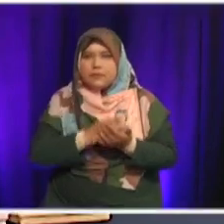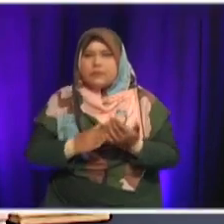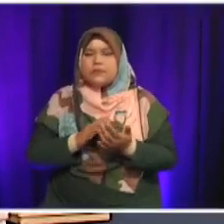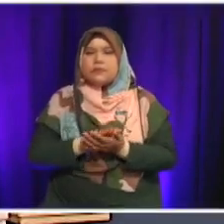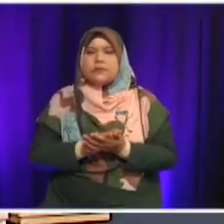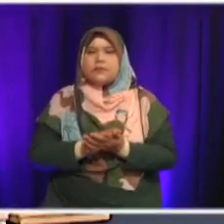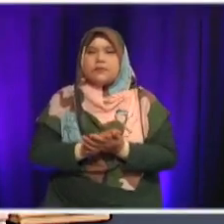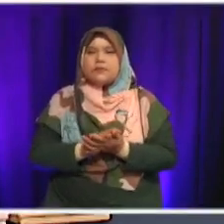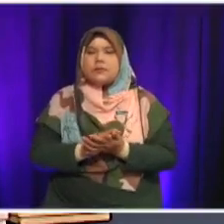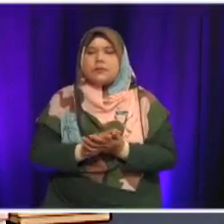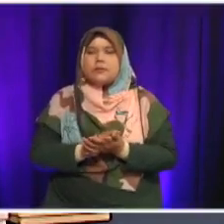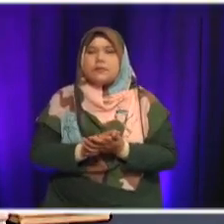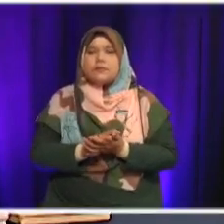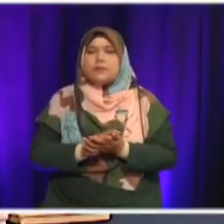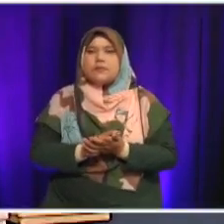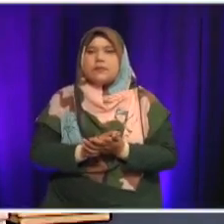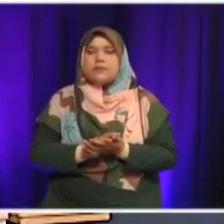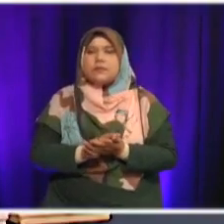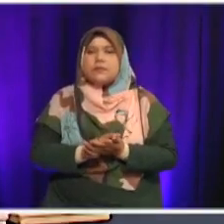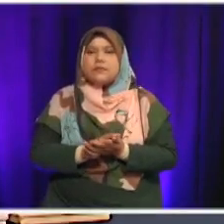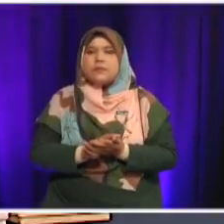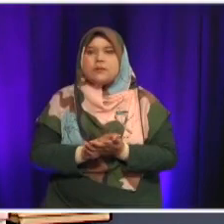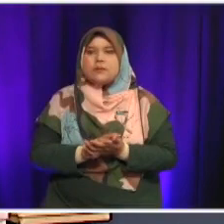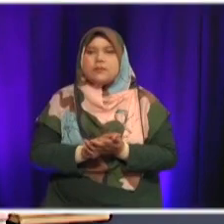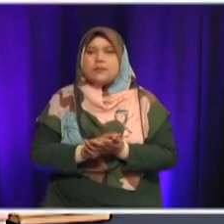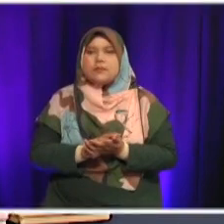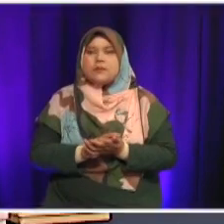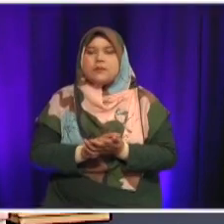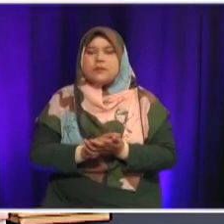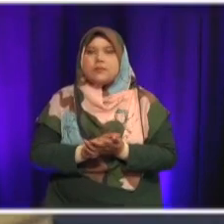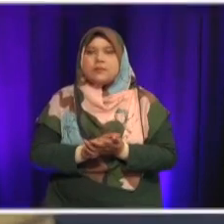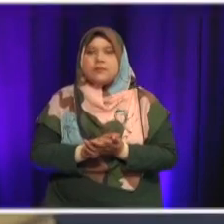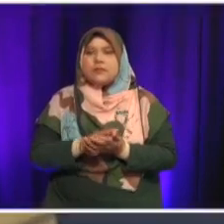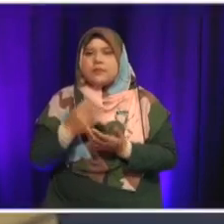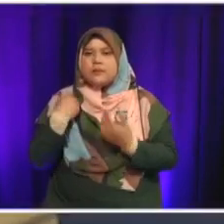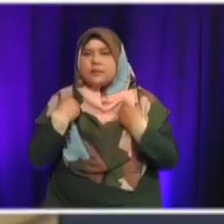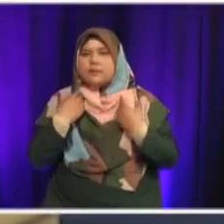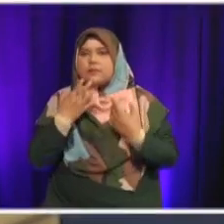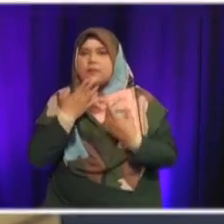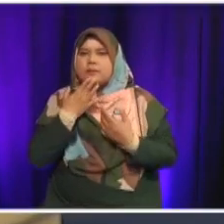dulu coklat tersebut Oke Waduh